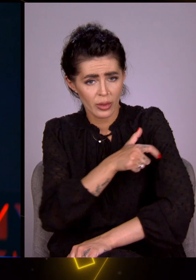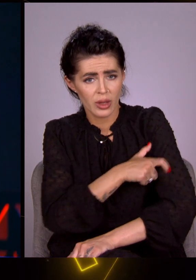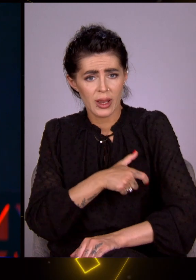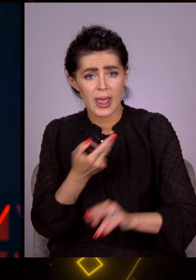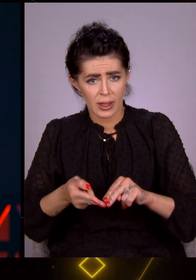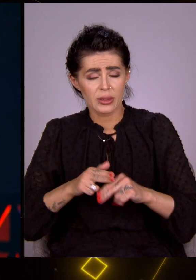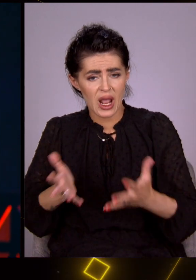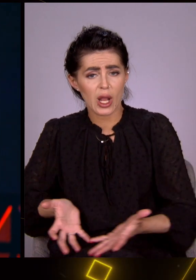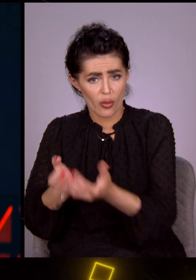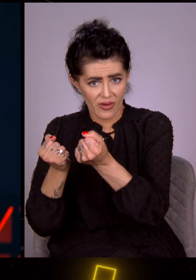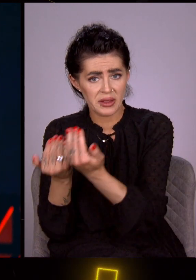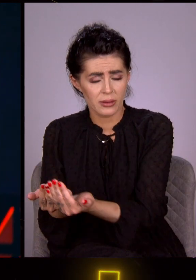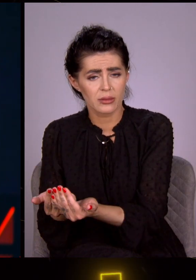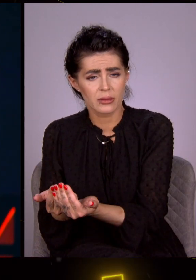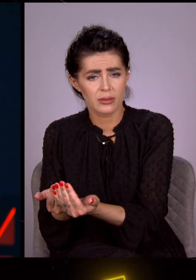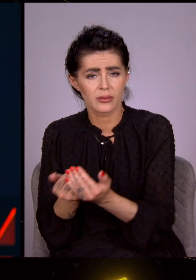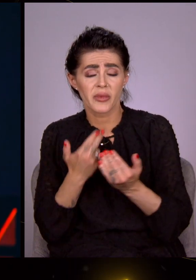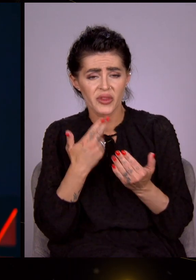врятувало? Так.